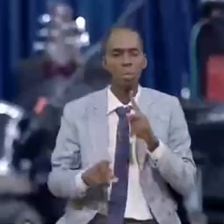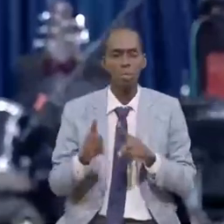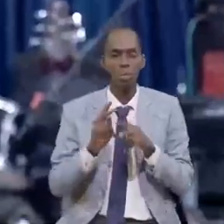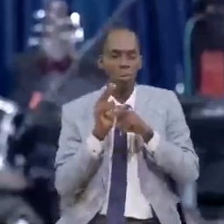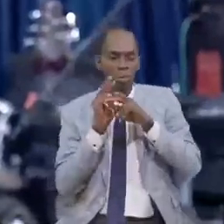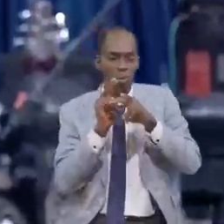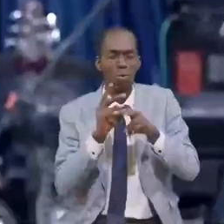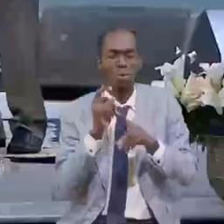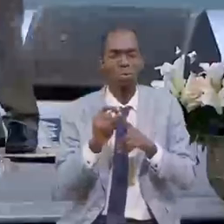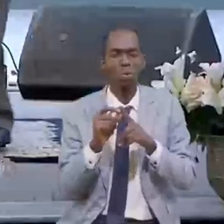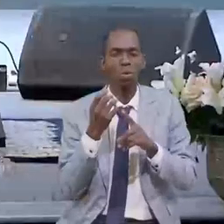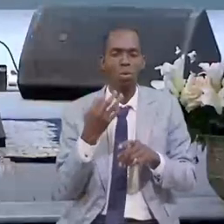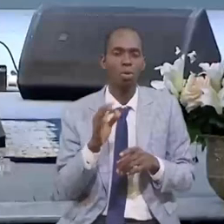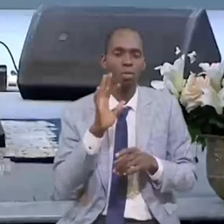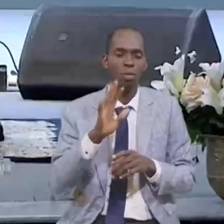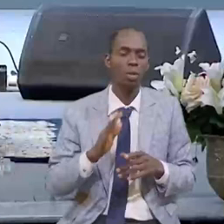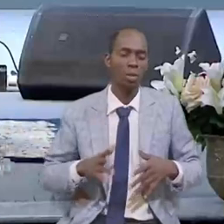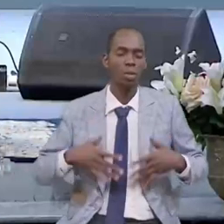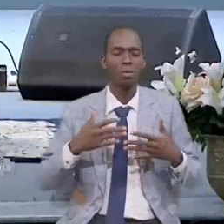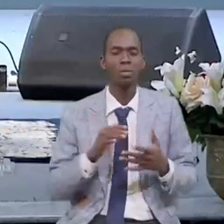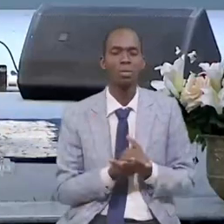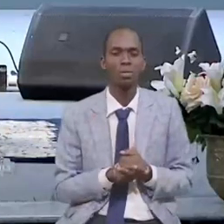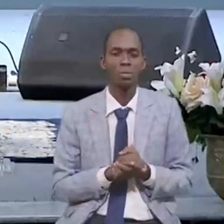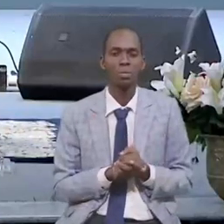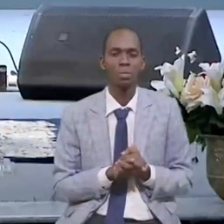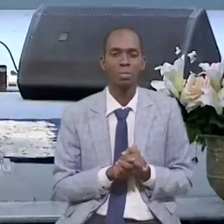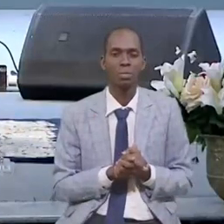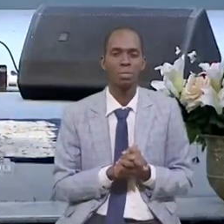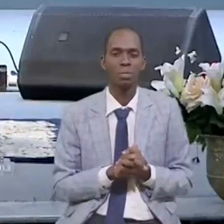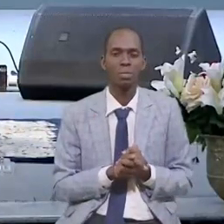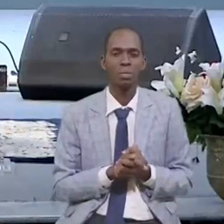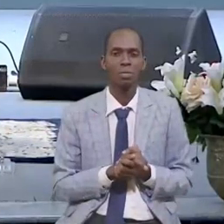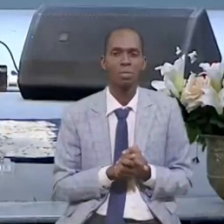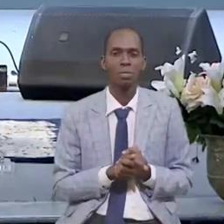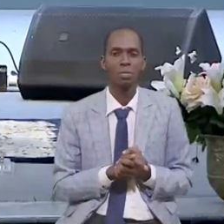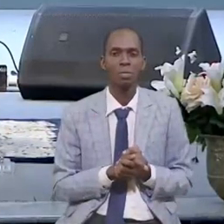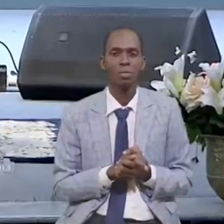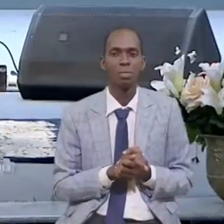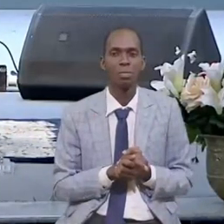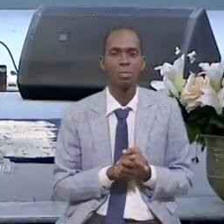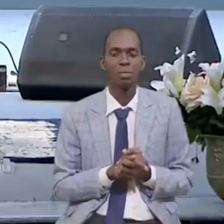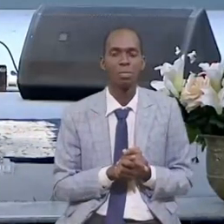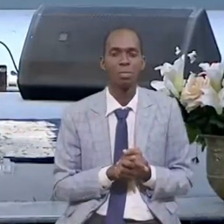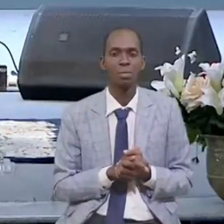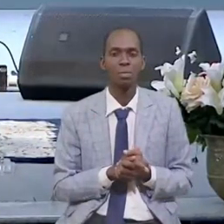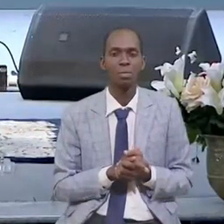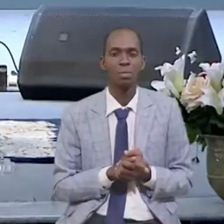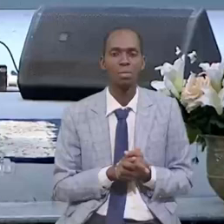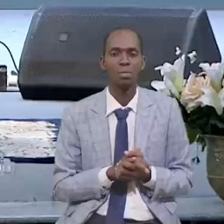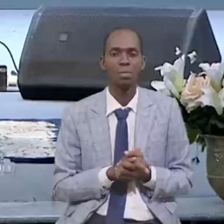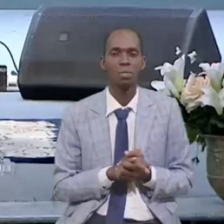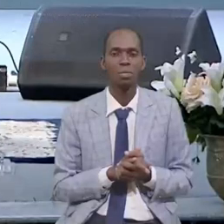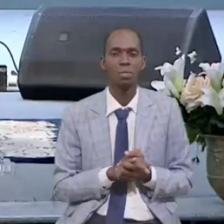nous balançons les paroles par-ci, par-là, sans même réfléchir, penser aux conséquences que ces paroles ont sur nos vies et sur les